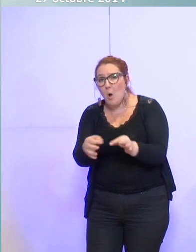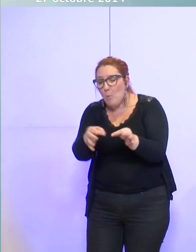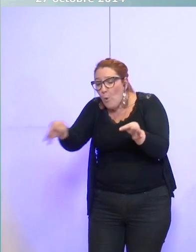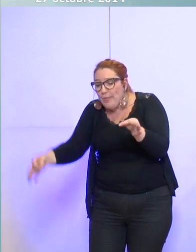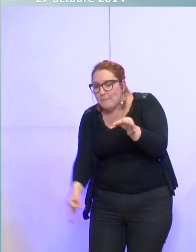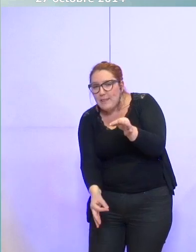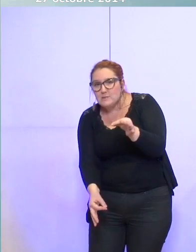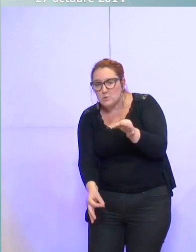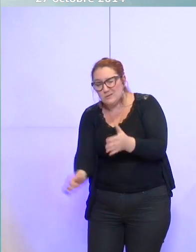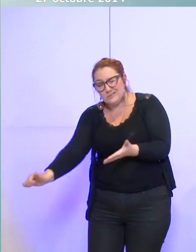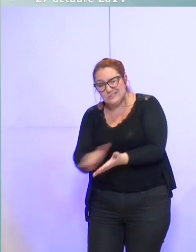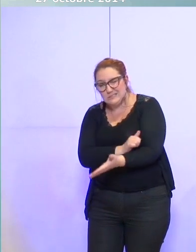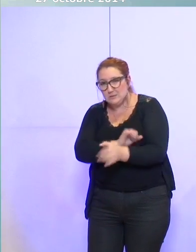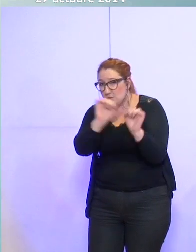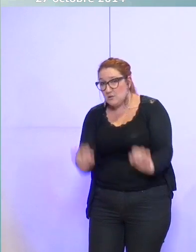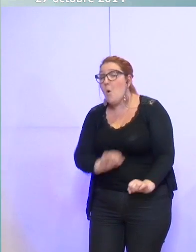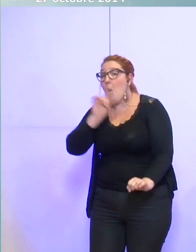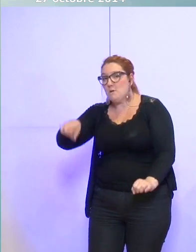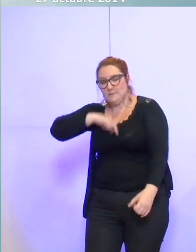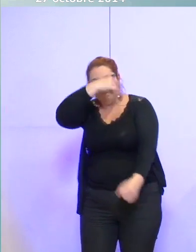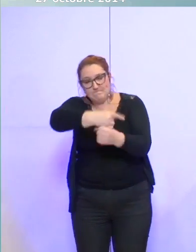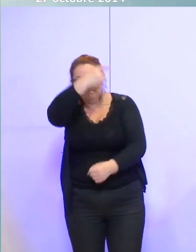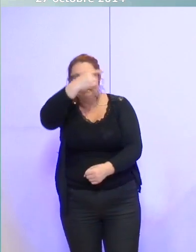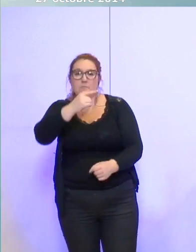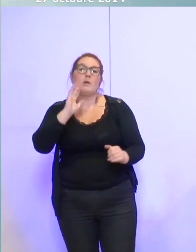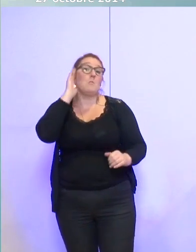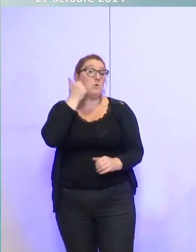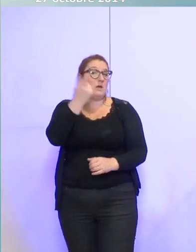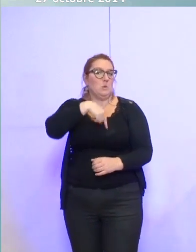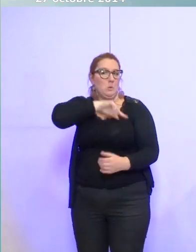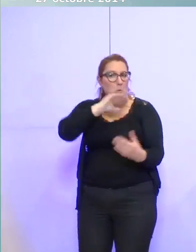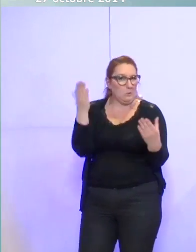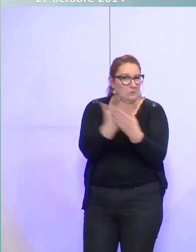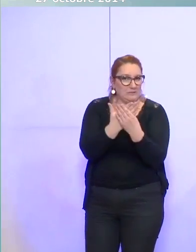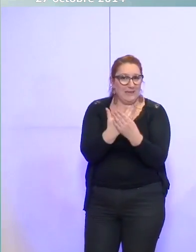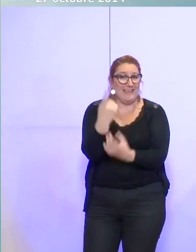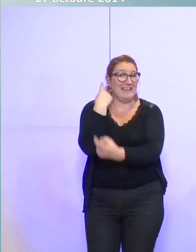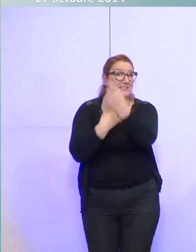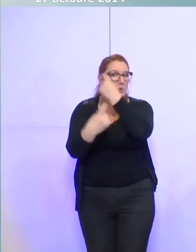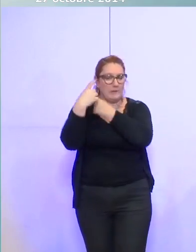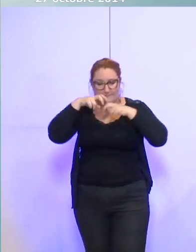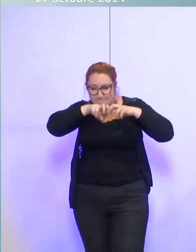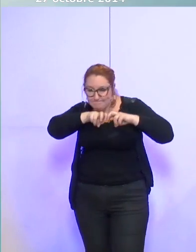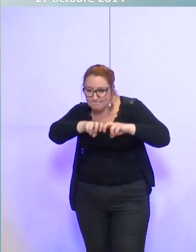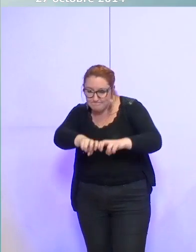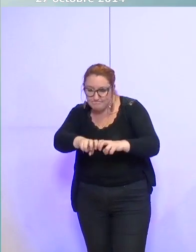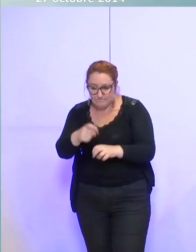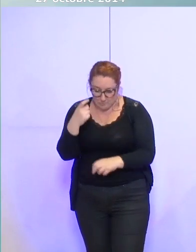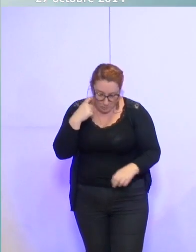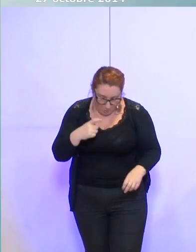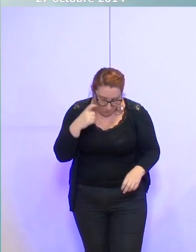allés chercher des éléments un petit peu historiques de ce dossier, puisqu'il apparaît, en recherchant, que plusieurs